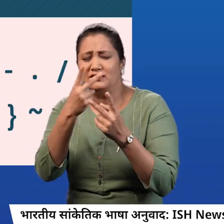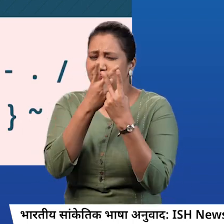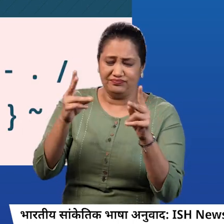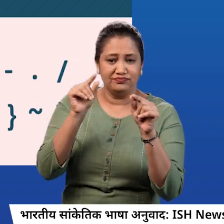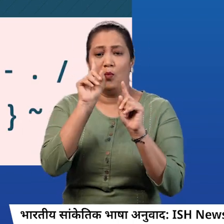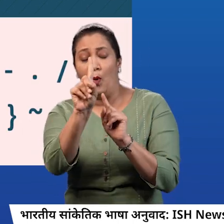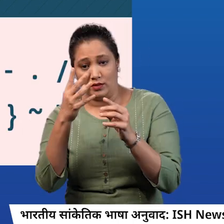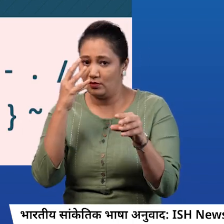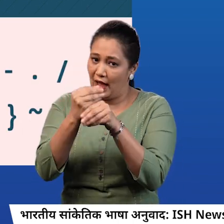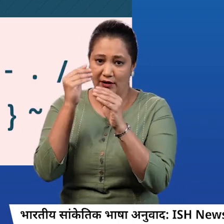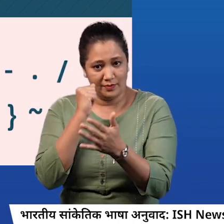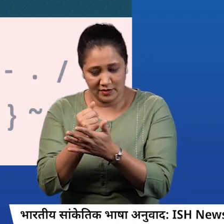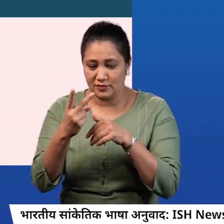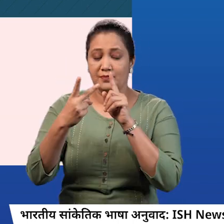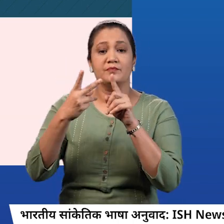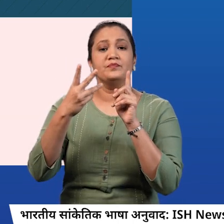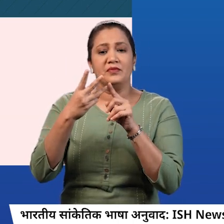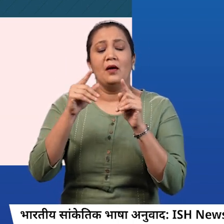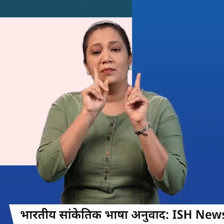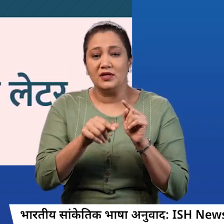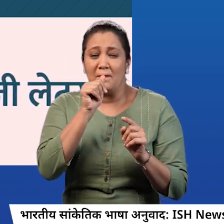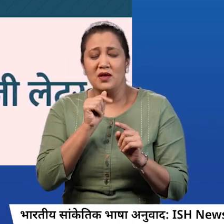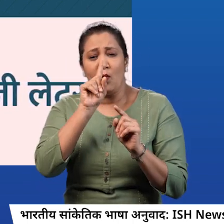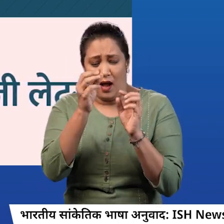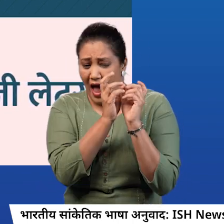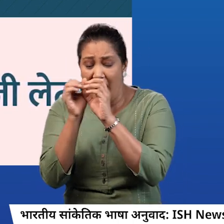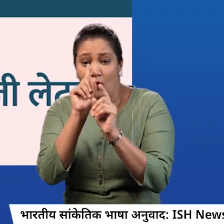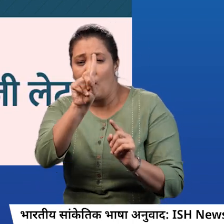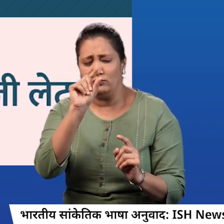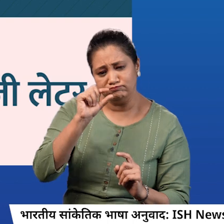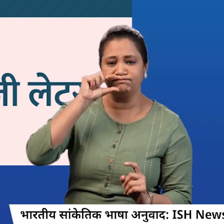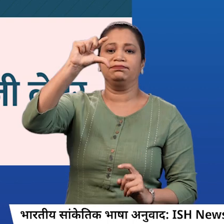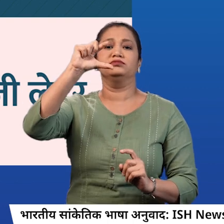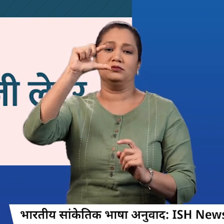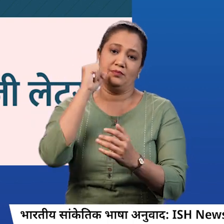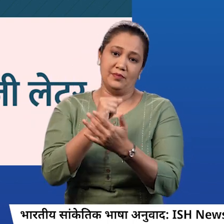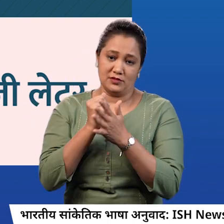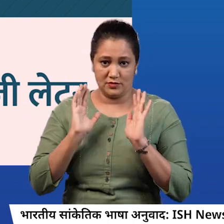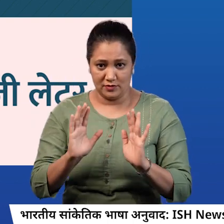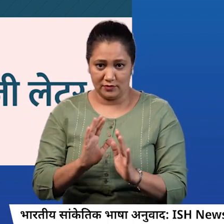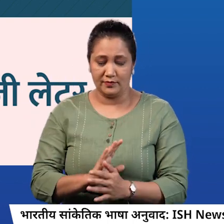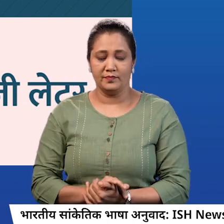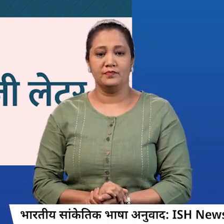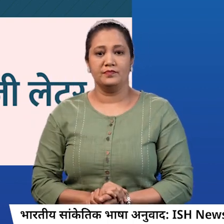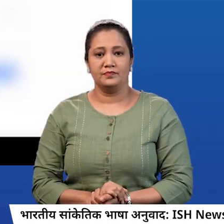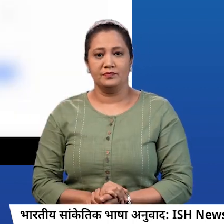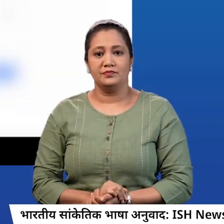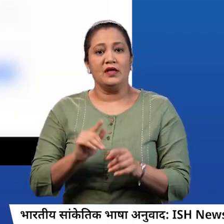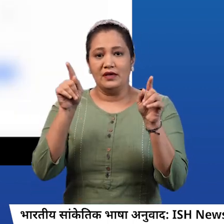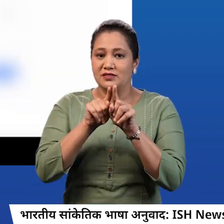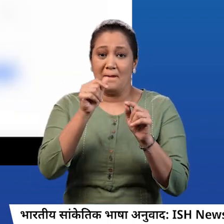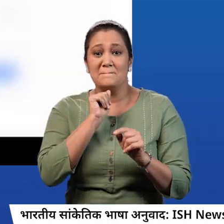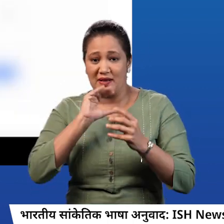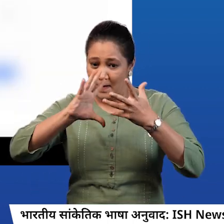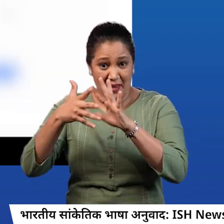@ अशा प्रकारचं किमान एक स्पेशल कॅरेक्टर हवं आणि पासवर्ड मधलं किमान एक अक्षर कॅपिटल लेटरमध्ये असायला हवं.